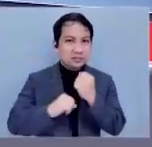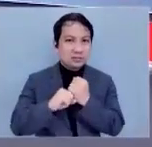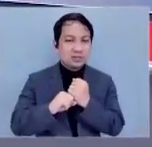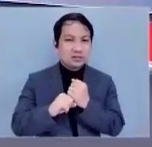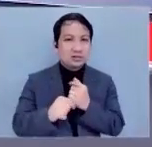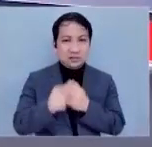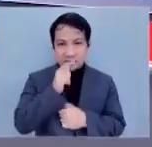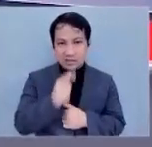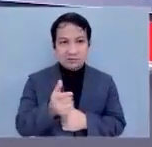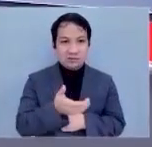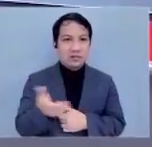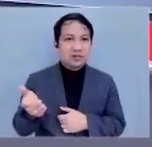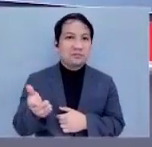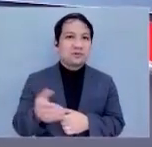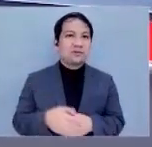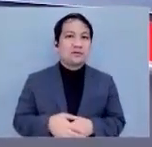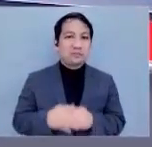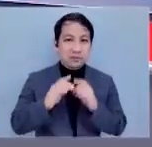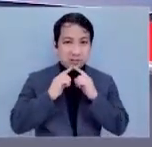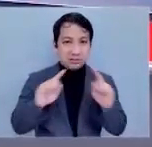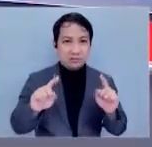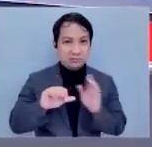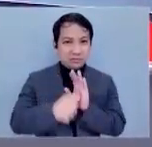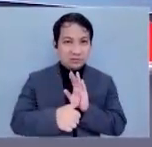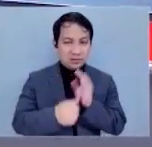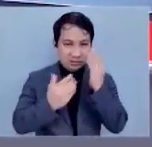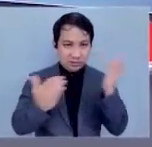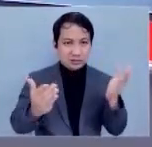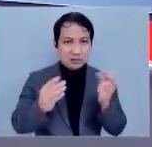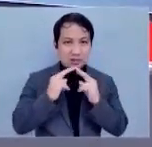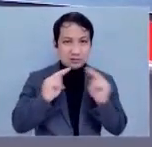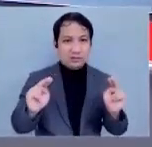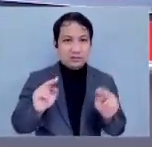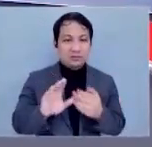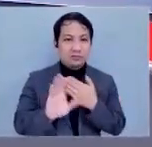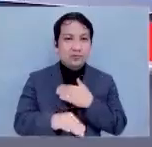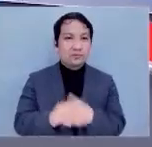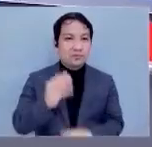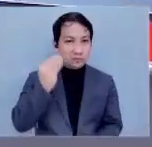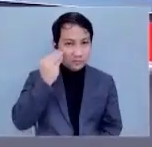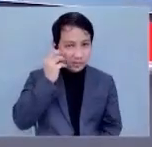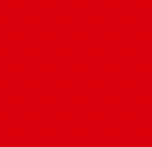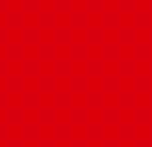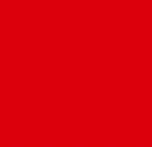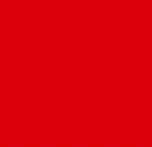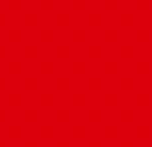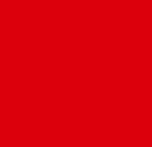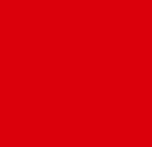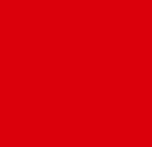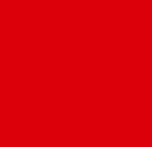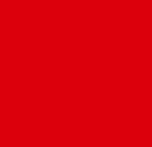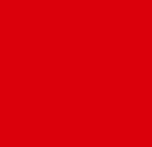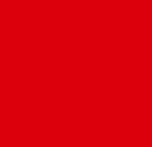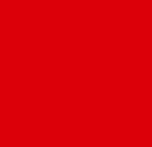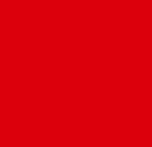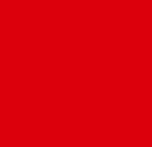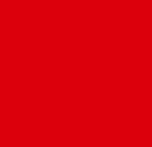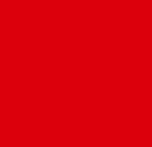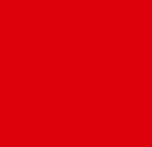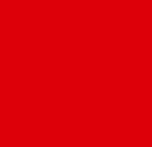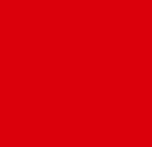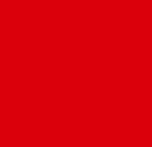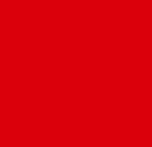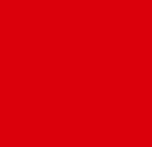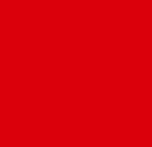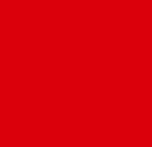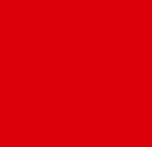mga kababayan. At yan ang mga pandiin ng sports news sa araw na ito. It's your Sports Tito Mike Reyes. Peace and love. What's up mga kapatid? It's your Sports